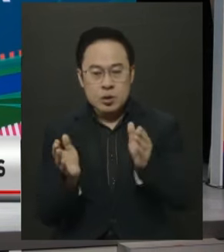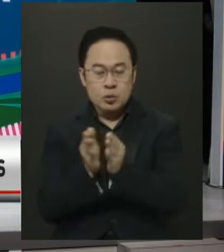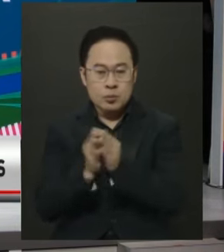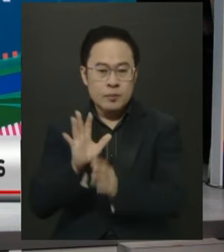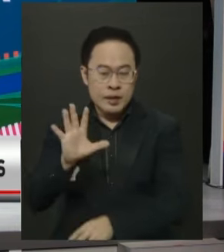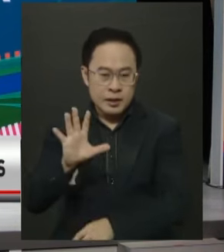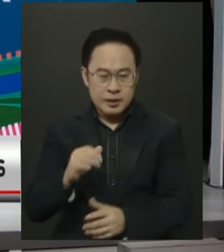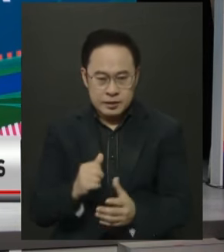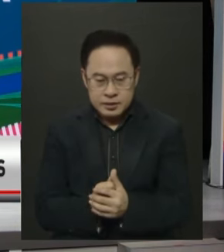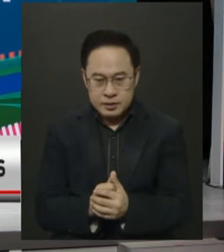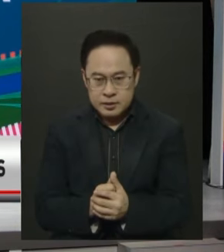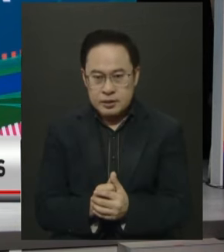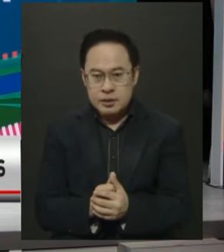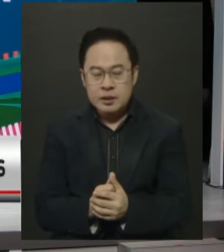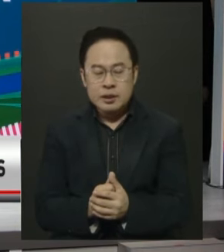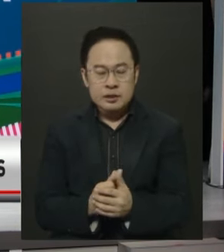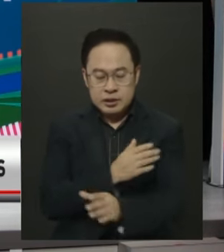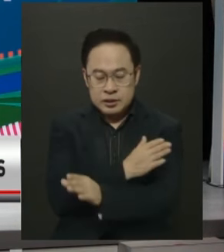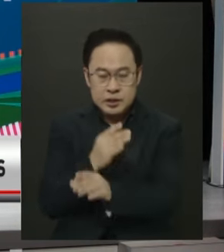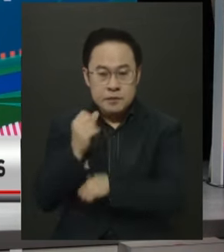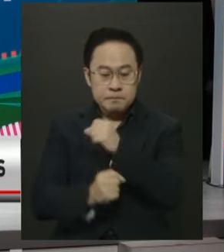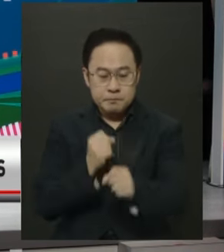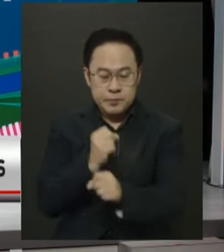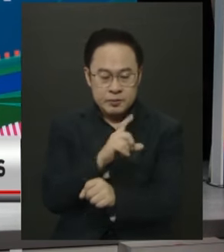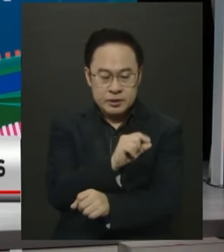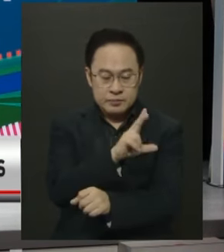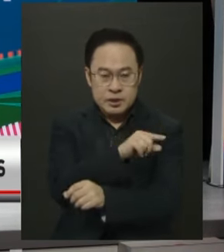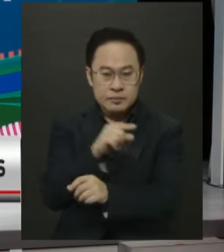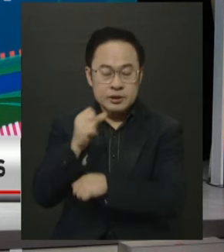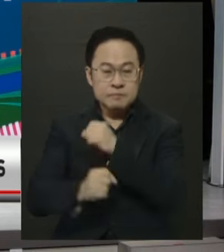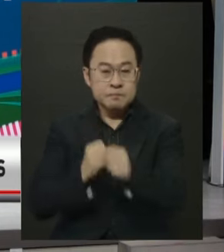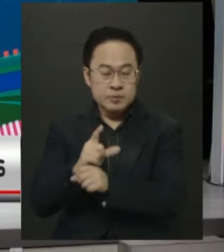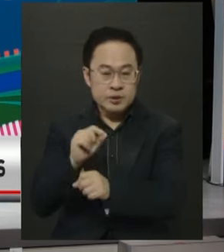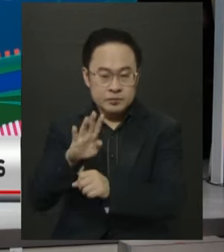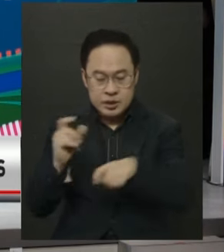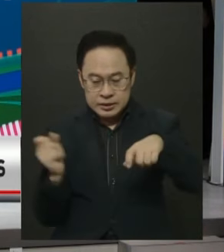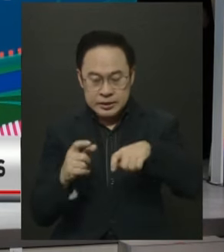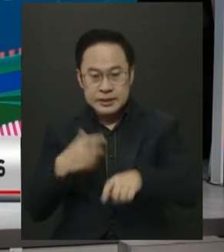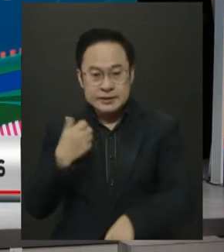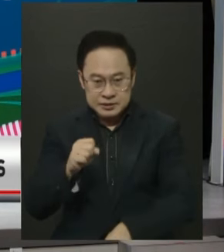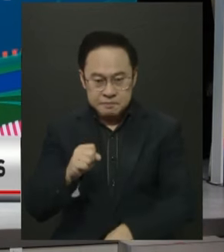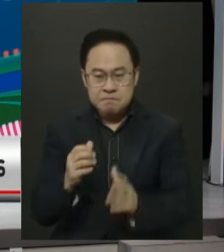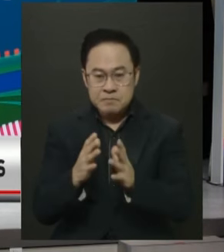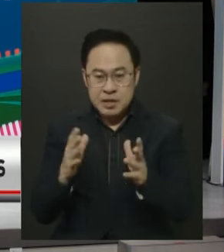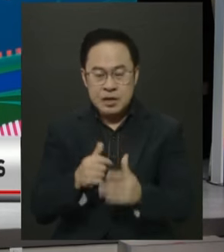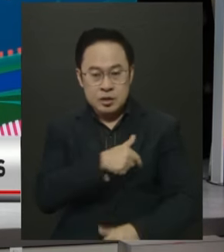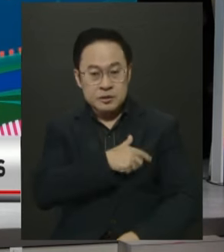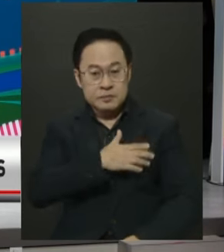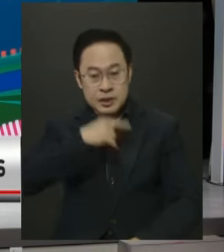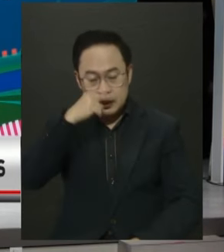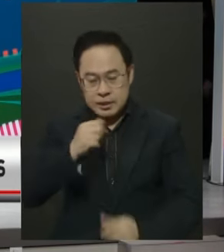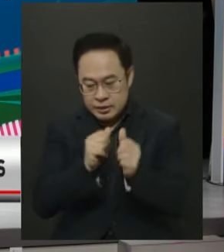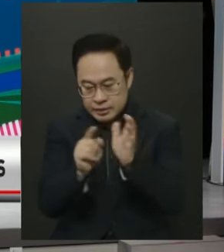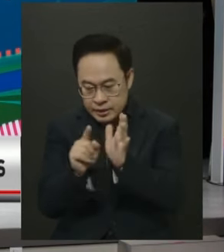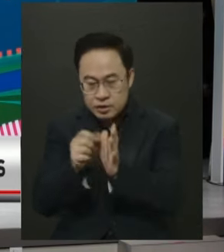ิสให้กับต้นสังกัดในช่งปี 2023-2024 นะครัหวมไปถงการลงแล้วกับทมชาิไยไป